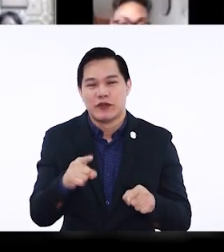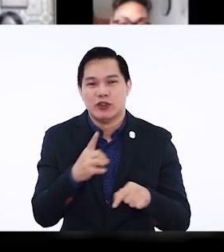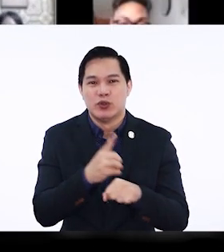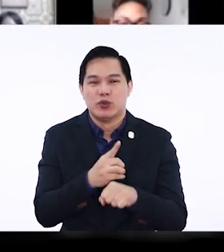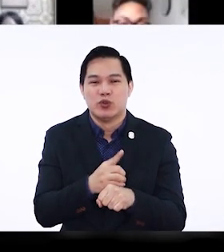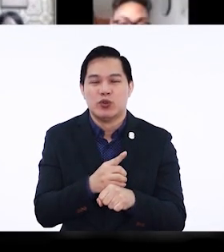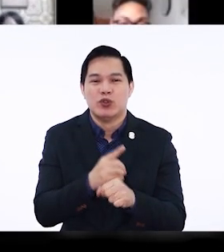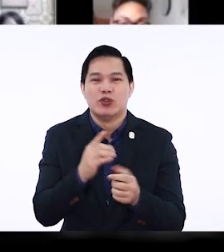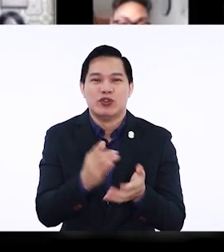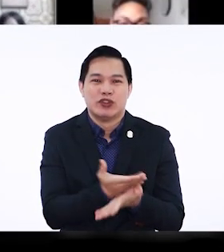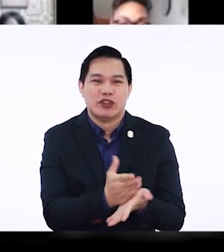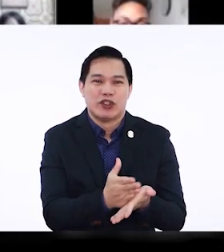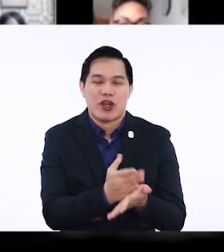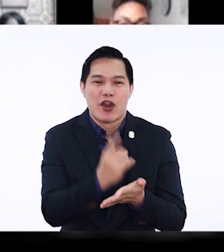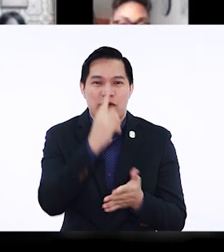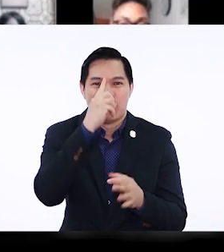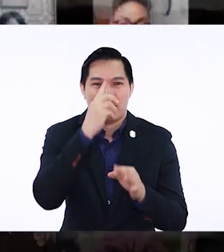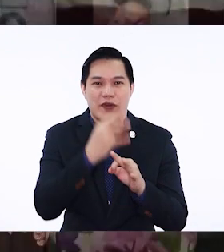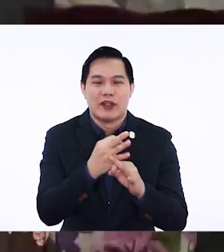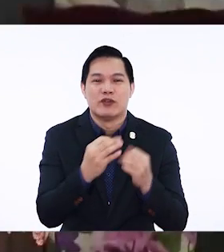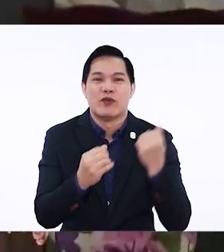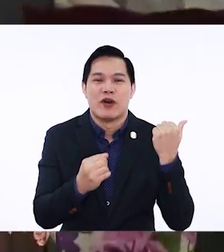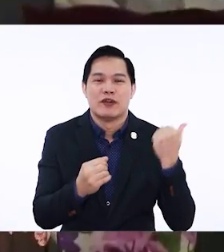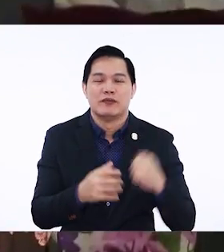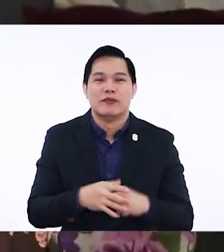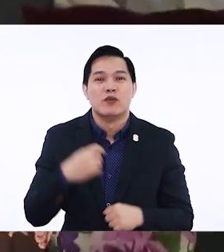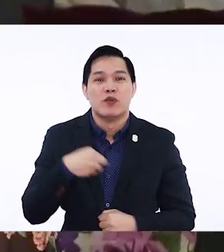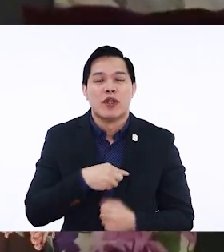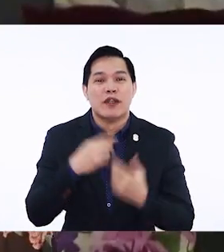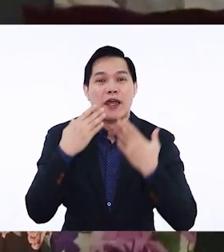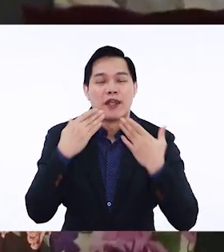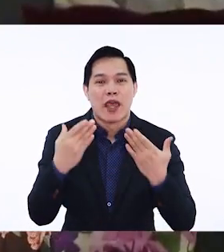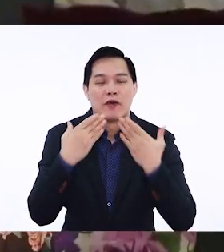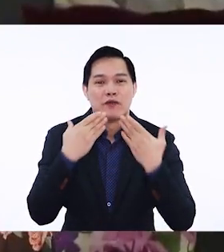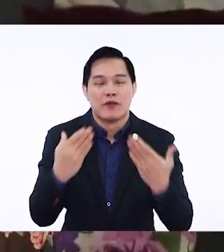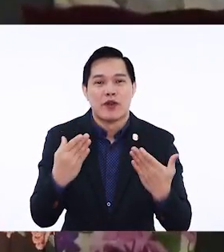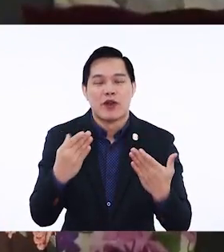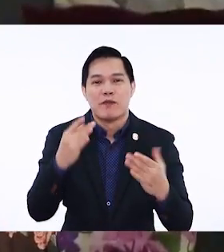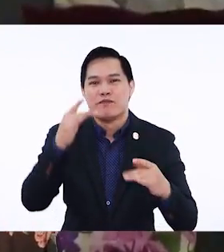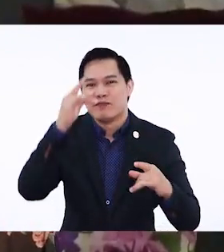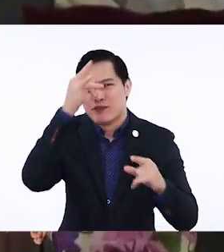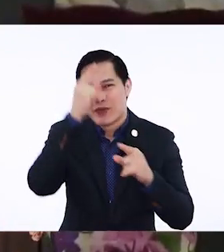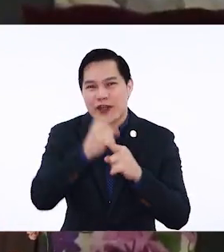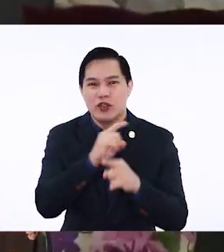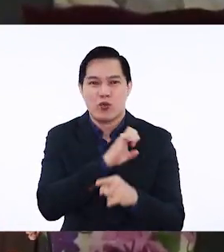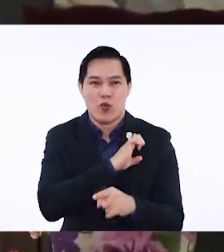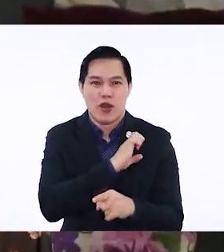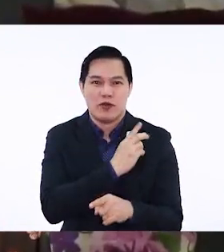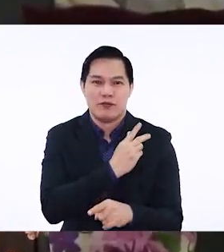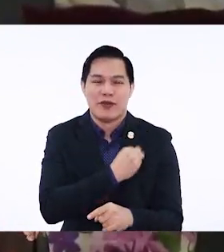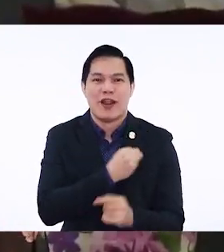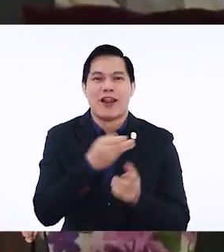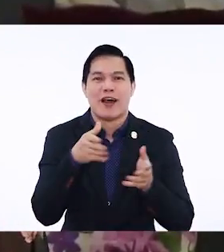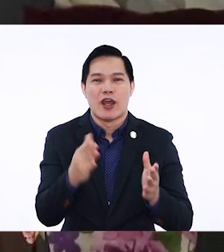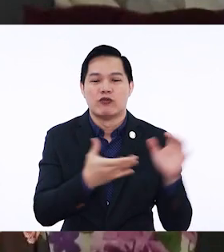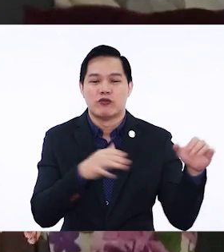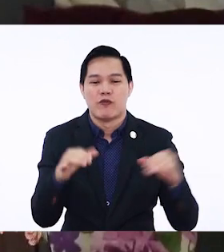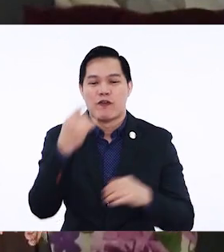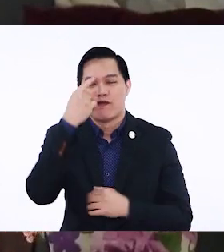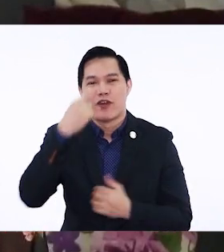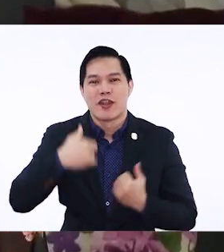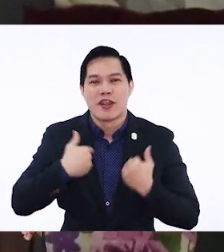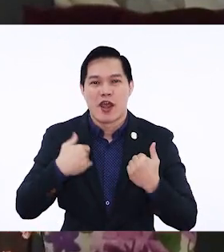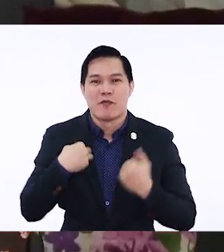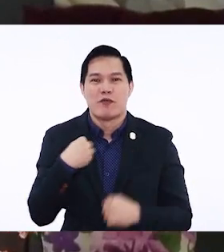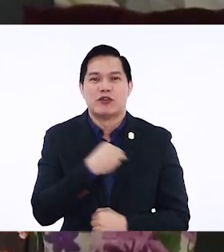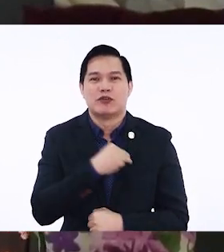duties to share their faith to others. We are thankful to Brother Eduardo Villamanalo for allowing this activity for the young members